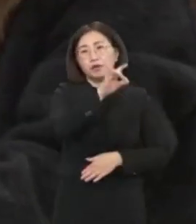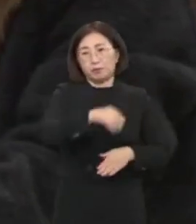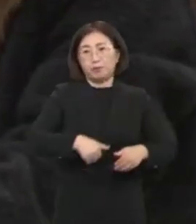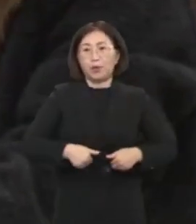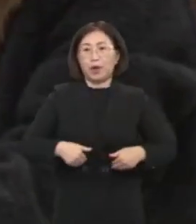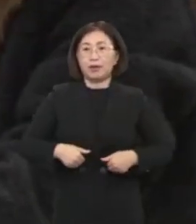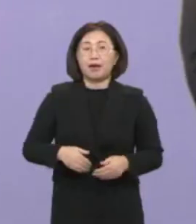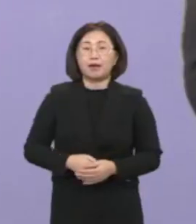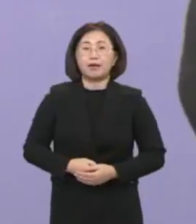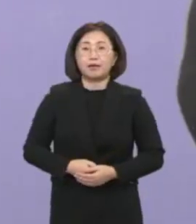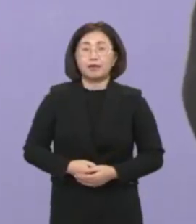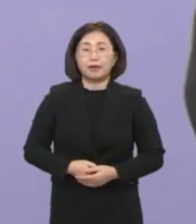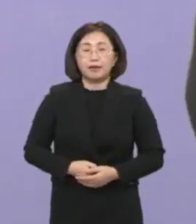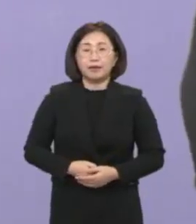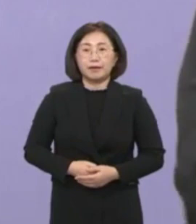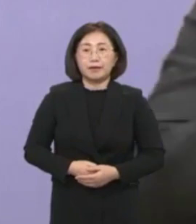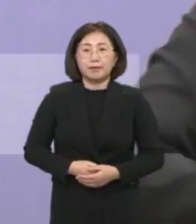말했습니다.